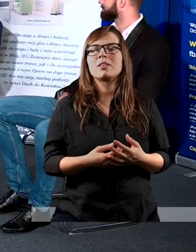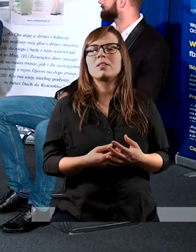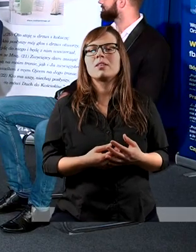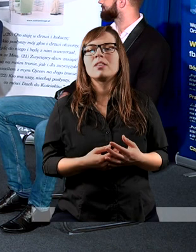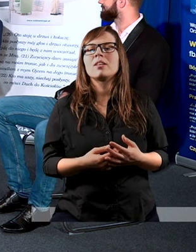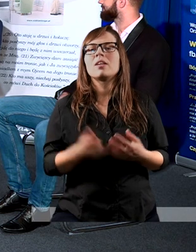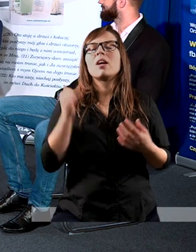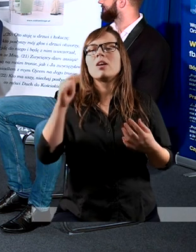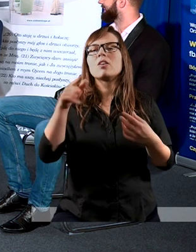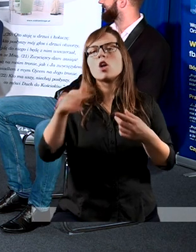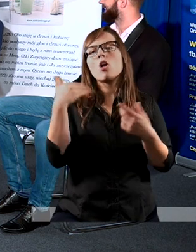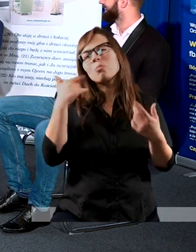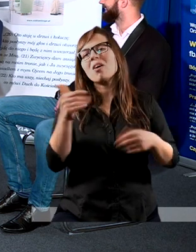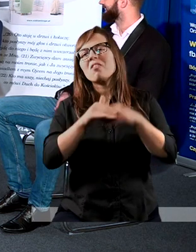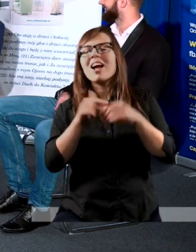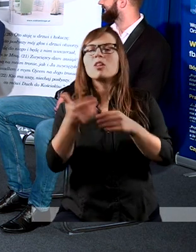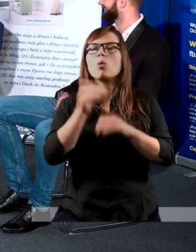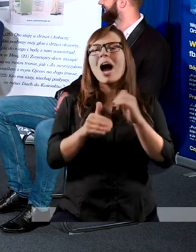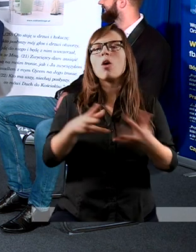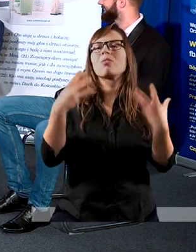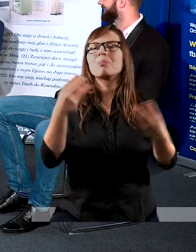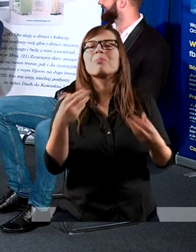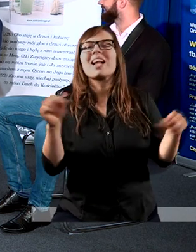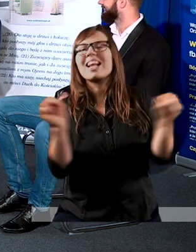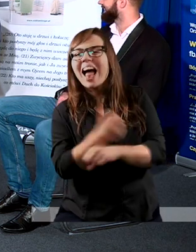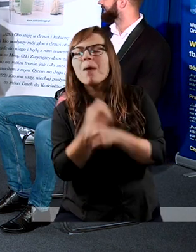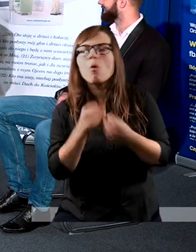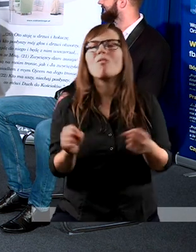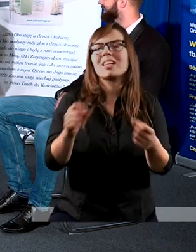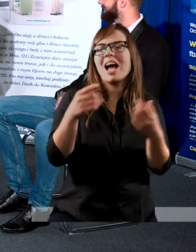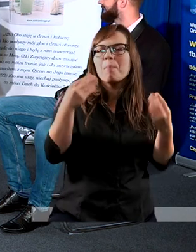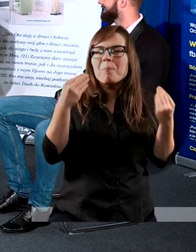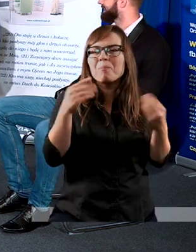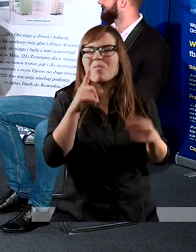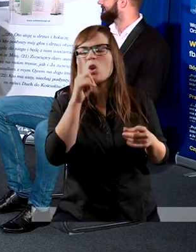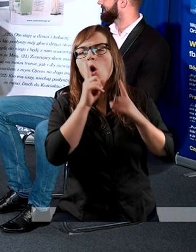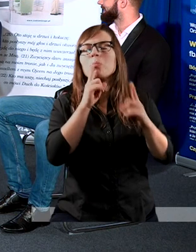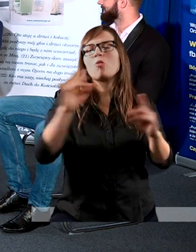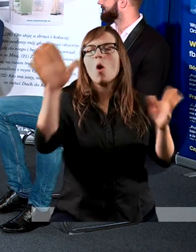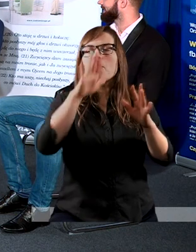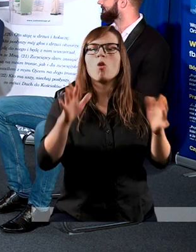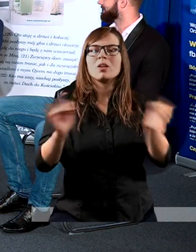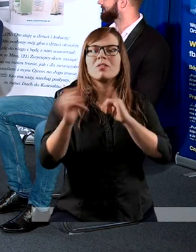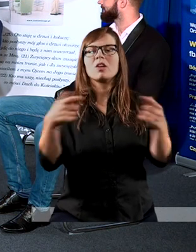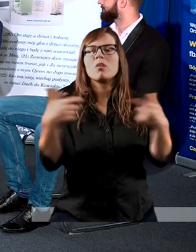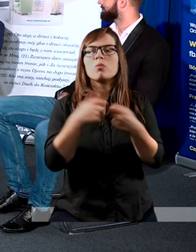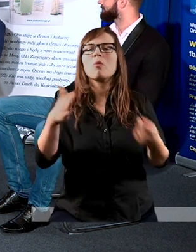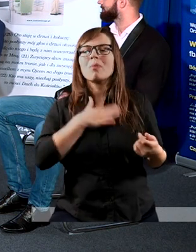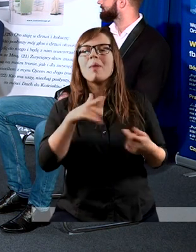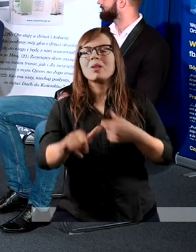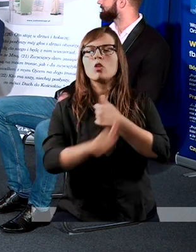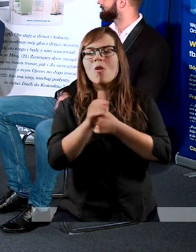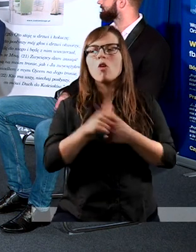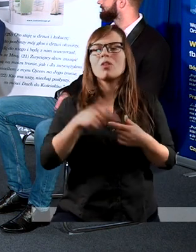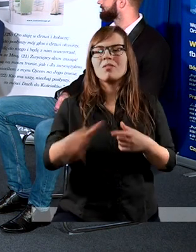Że twoje wycieczki do Izraela były wolą Bożą? A mam niesamowite historie, jak Pan Bóg nas prowadził, stawiał ludzi na drodze. Mam na to